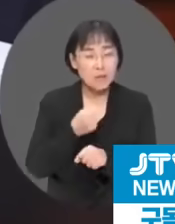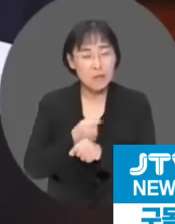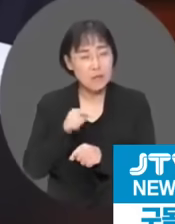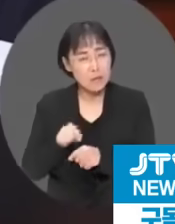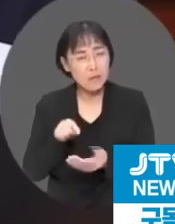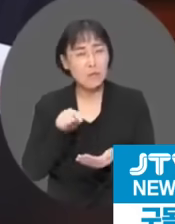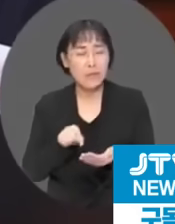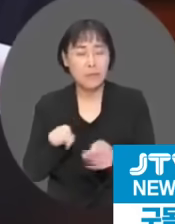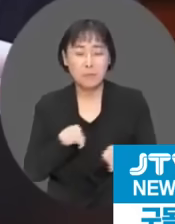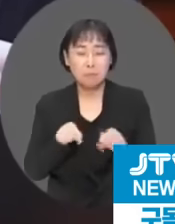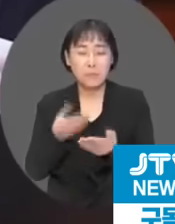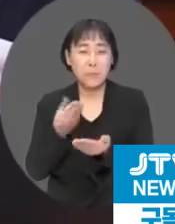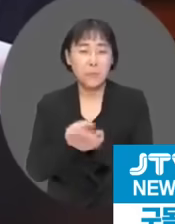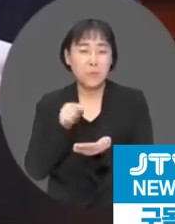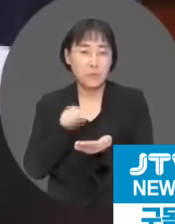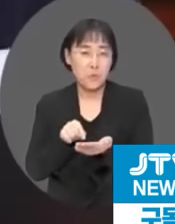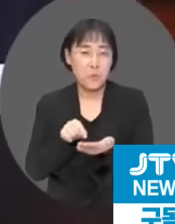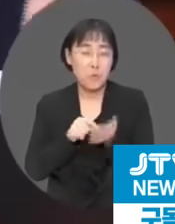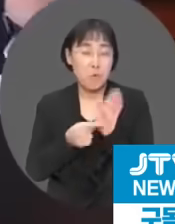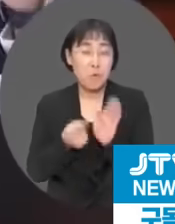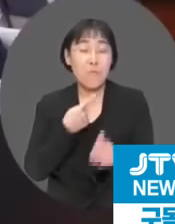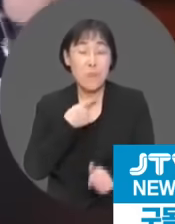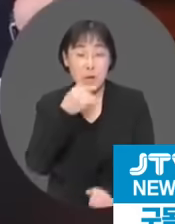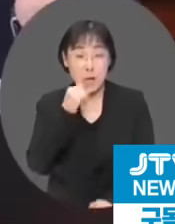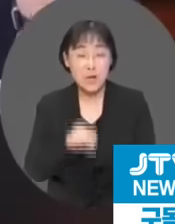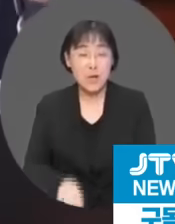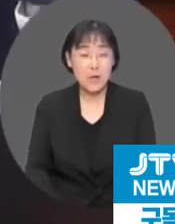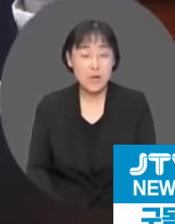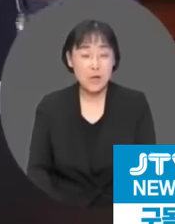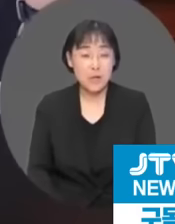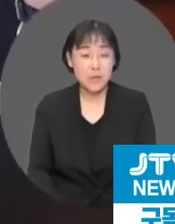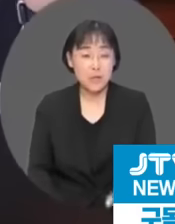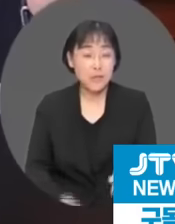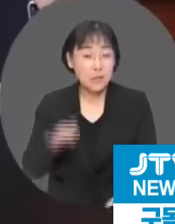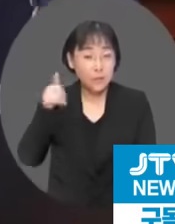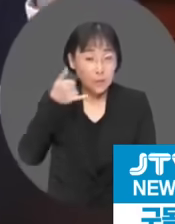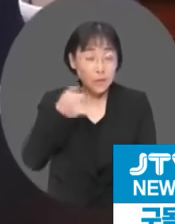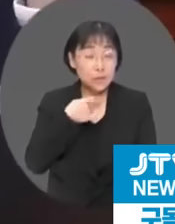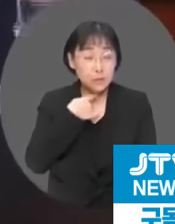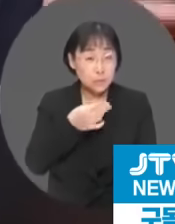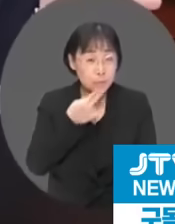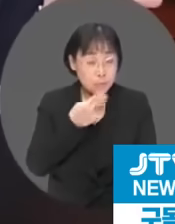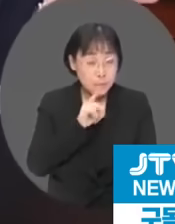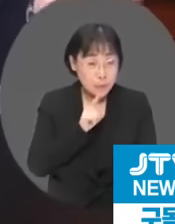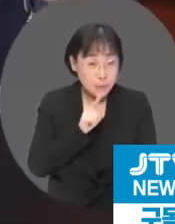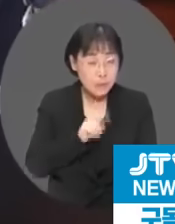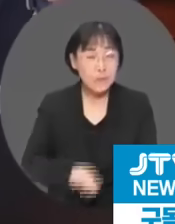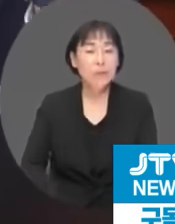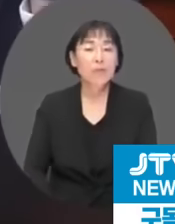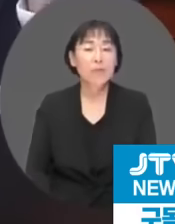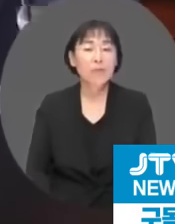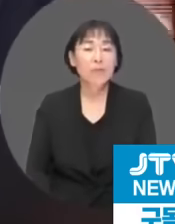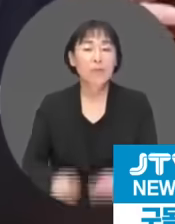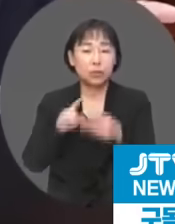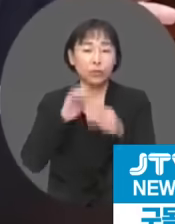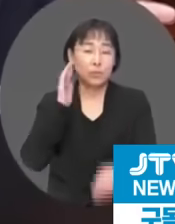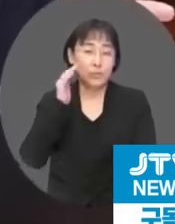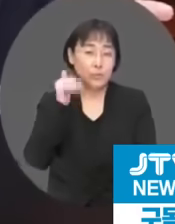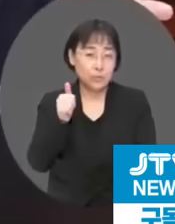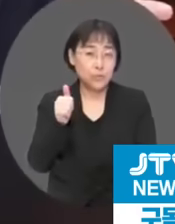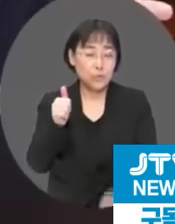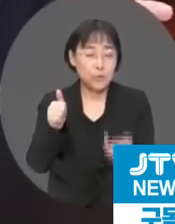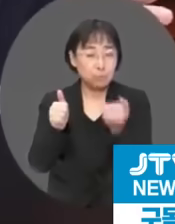내에서 있는 거 같아서 제가 질문드렸는데 아니라는 말씀이신 거죠 그러면 공원 현장 하실 때 윤성열 당선인이 김건 여사의 전화를 받은 적은